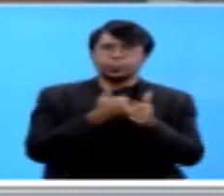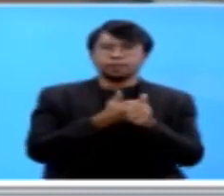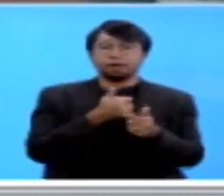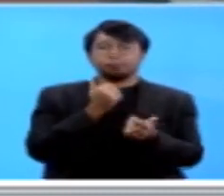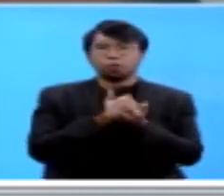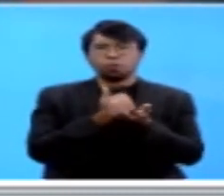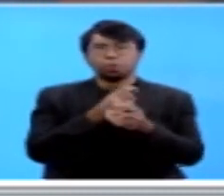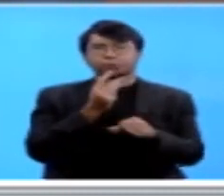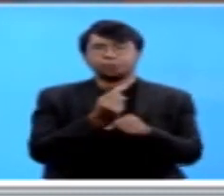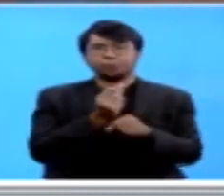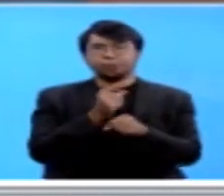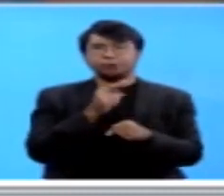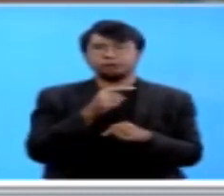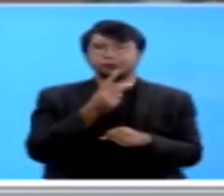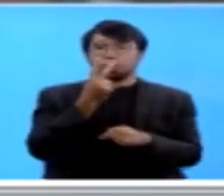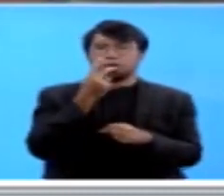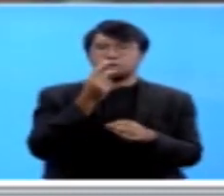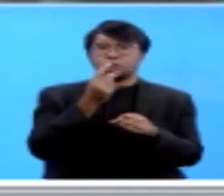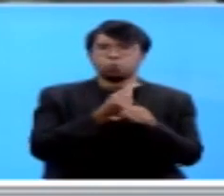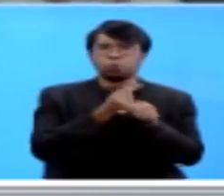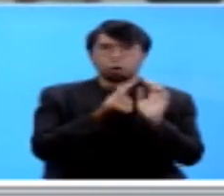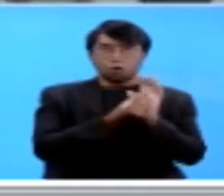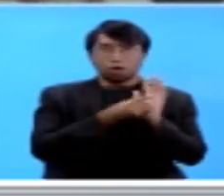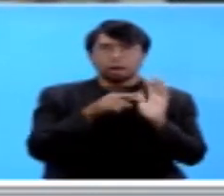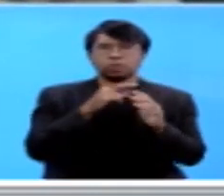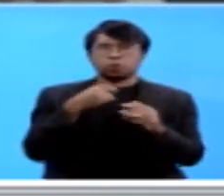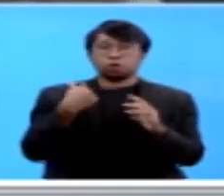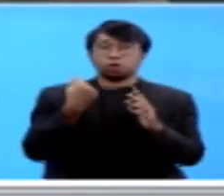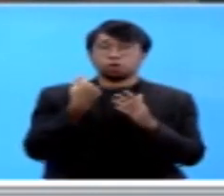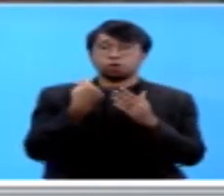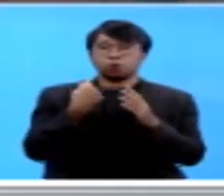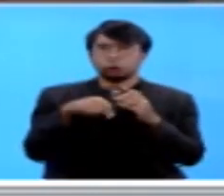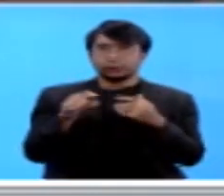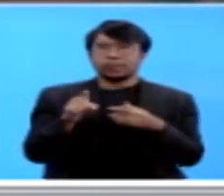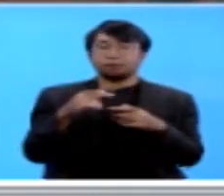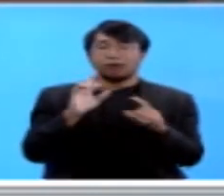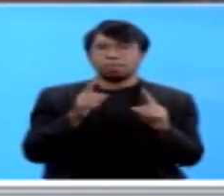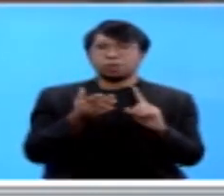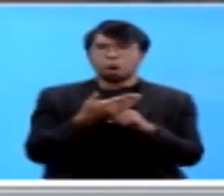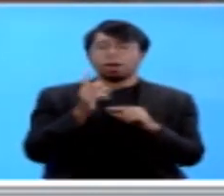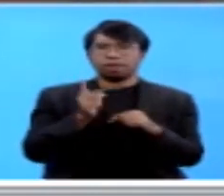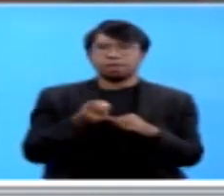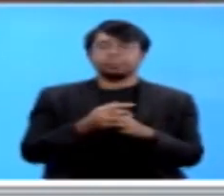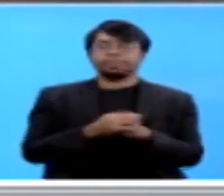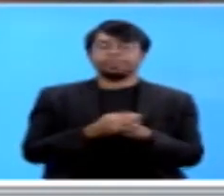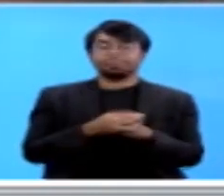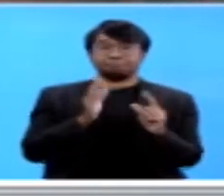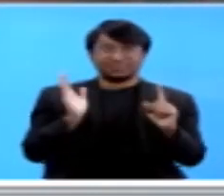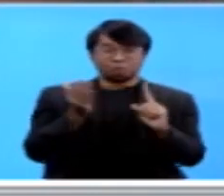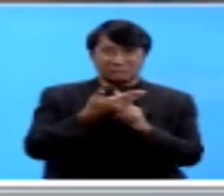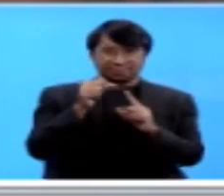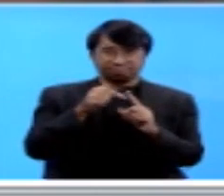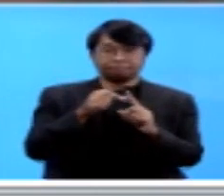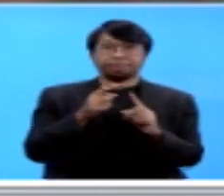guru dosen nomor 14 tahun 2005 itu ada perlindungan untuk dia. Nah, perlindungan ini justru dilakukan oleh sekolah,